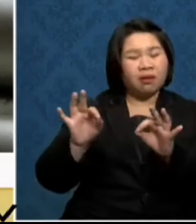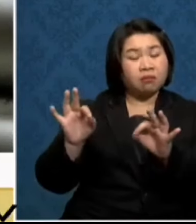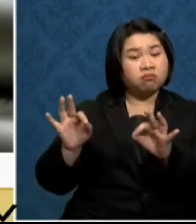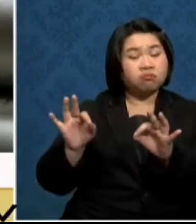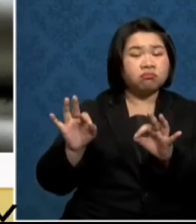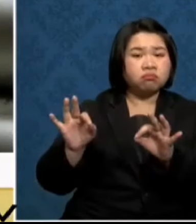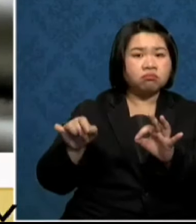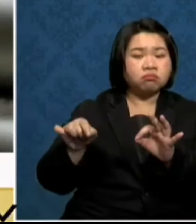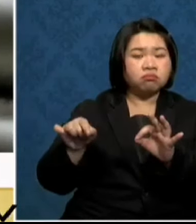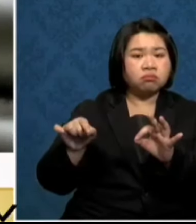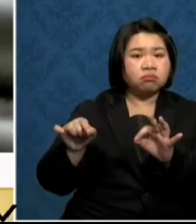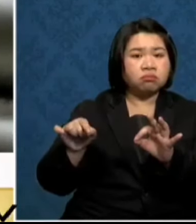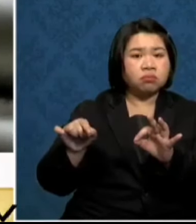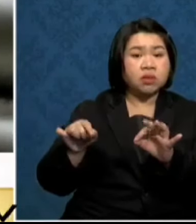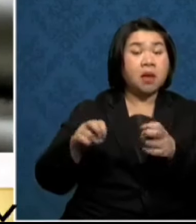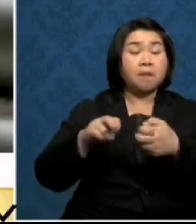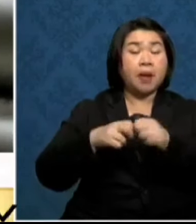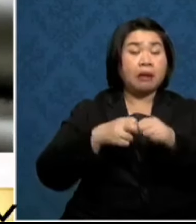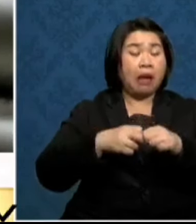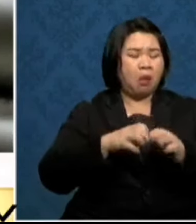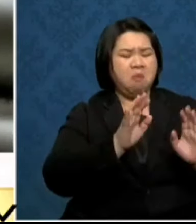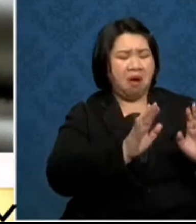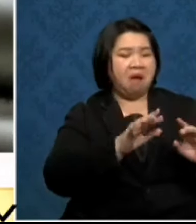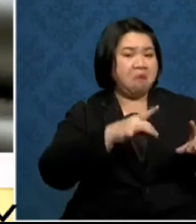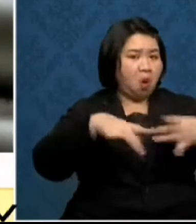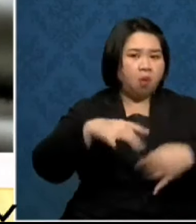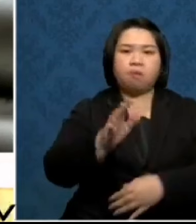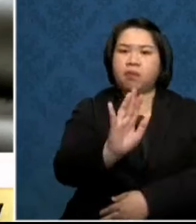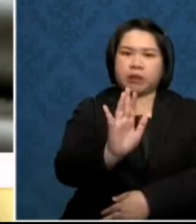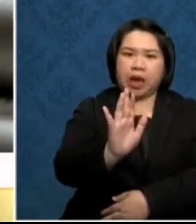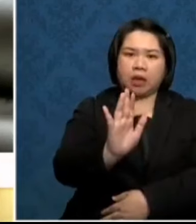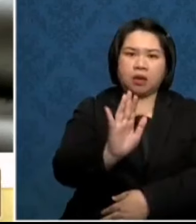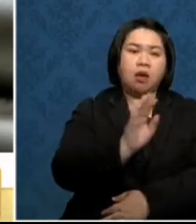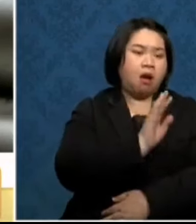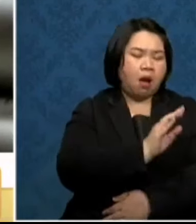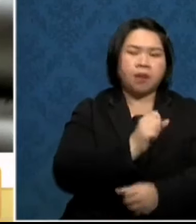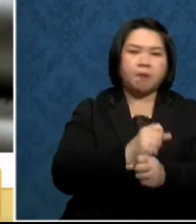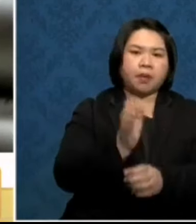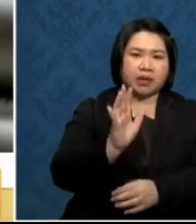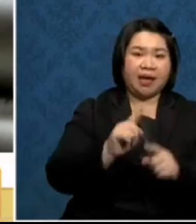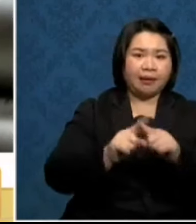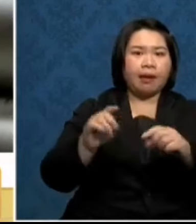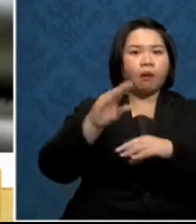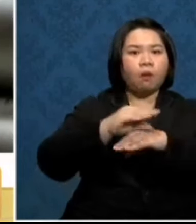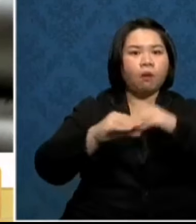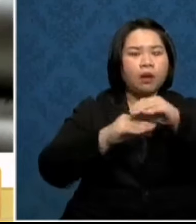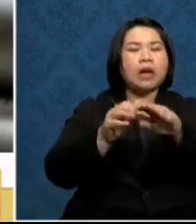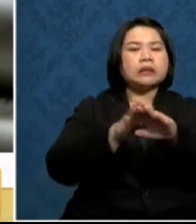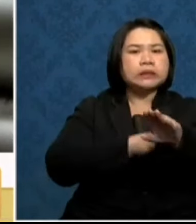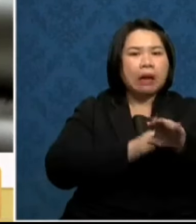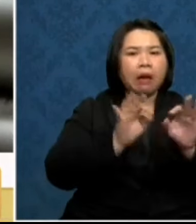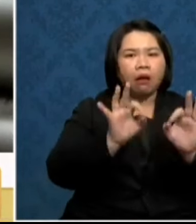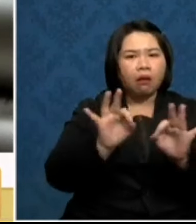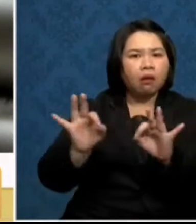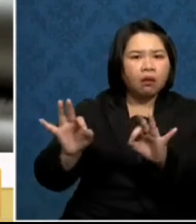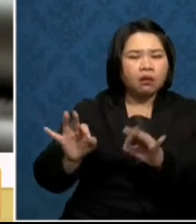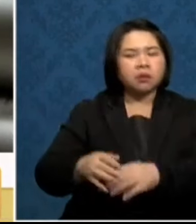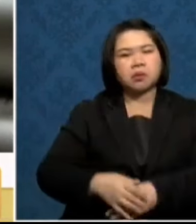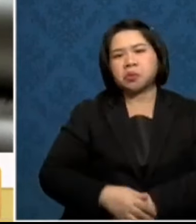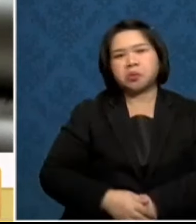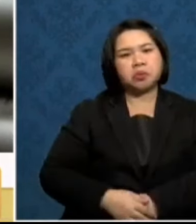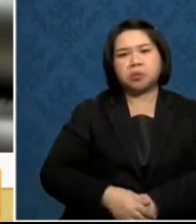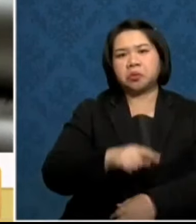ไม่ใช่แรงงค้านของฝ่ายไหนนะครับแต่ที่โครงการนี้มันล่าช้าเพราะความโลยโตย